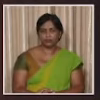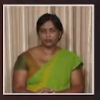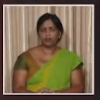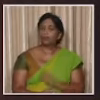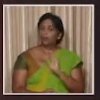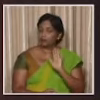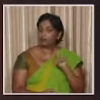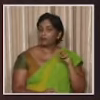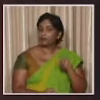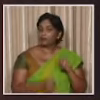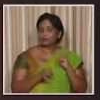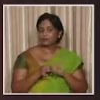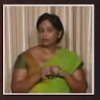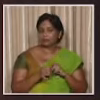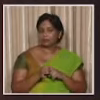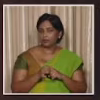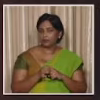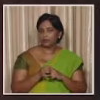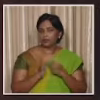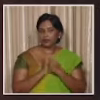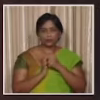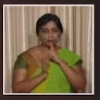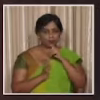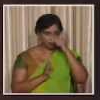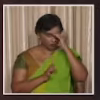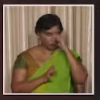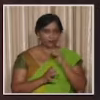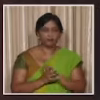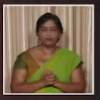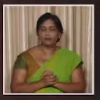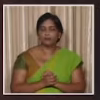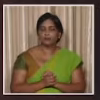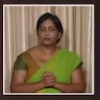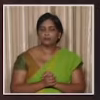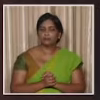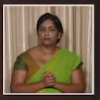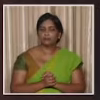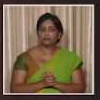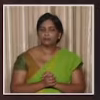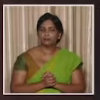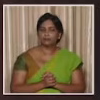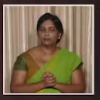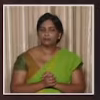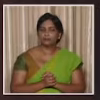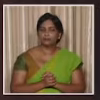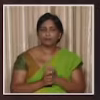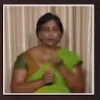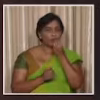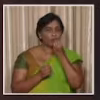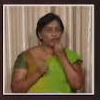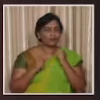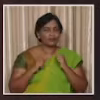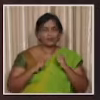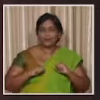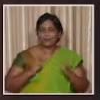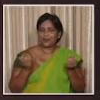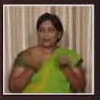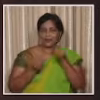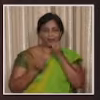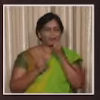දැන් ප්‍රශ්න තියෙන ගරු කතානායකතුමා ගරු කතානායකතුමනි අමතුමා මේ සමපෝෂ ත්‍රිපෝෂ සහ